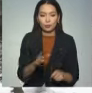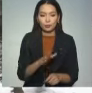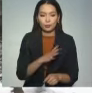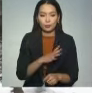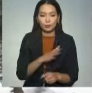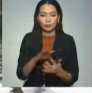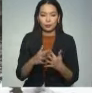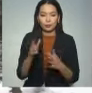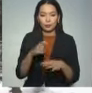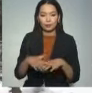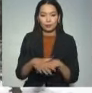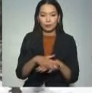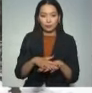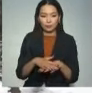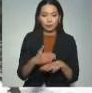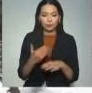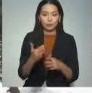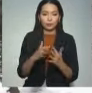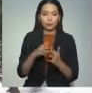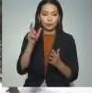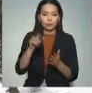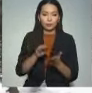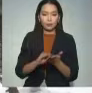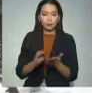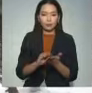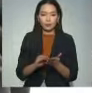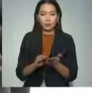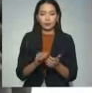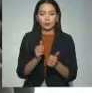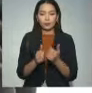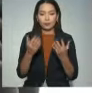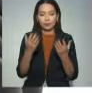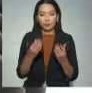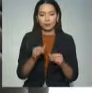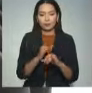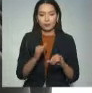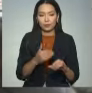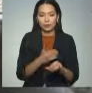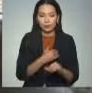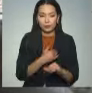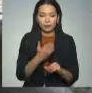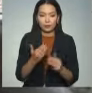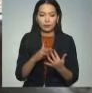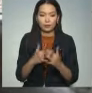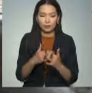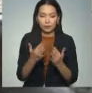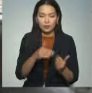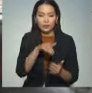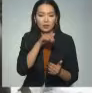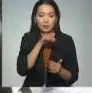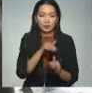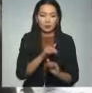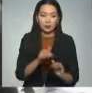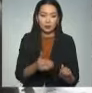Ауыл халқымен дидарласайын, ауыл халқына шамам келгенше көмек жасайын дедім. Мен бір таңғалғаным, ауылда талантты балалар көп